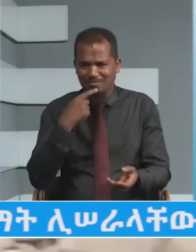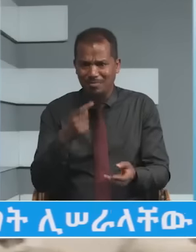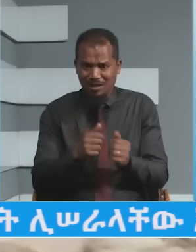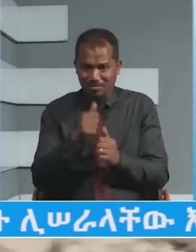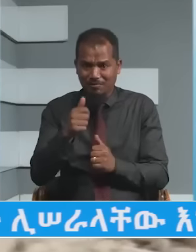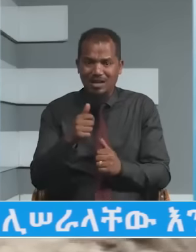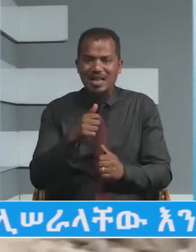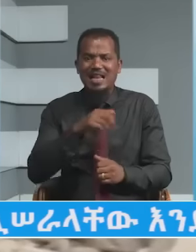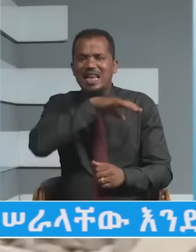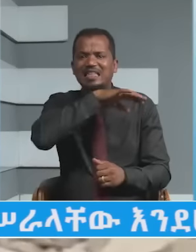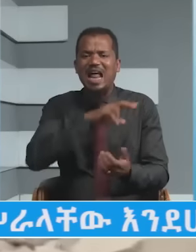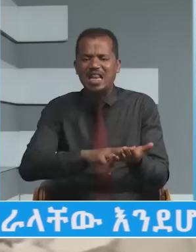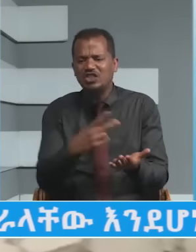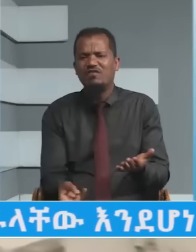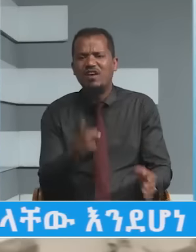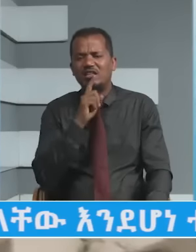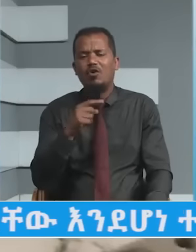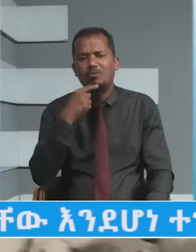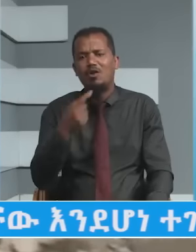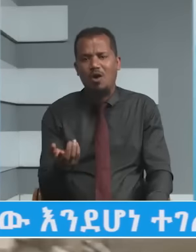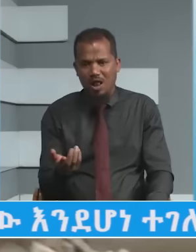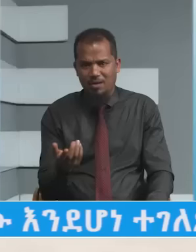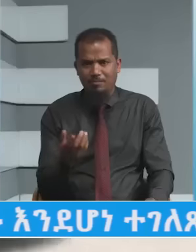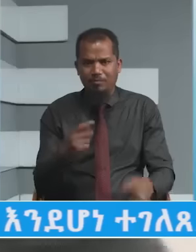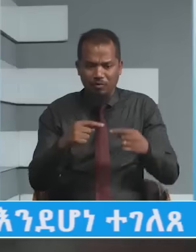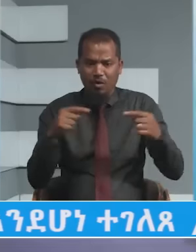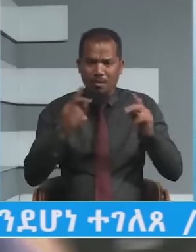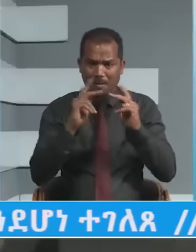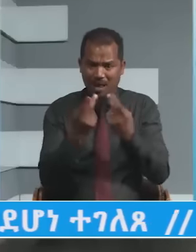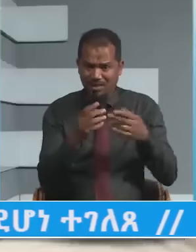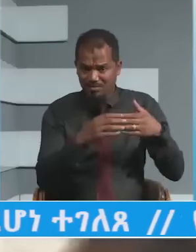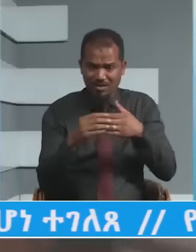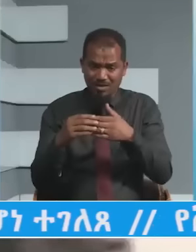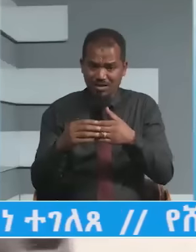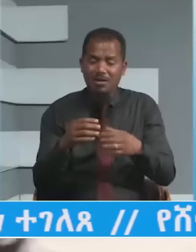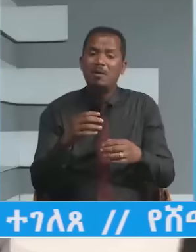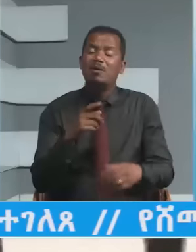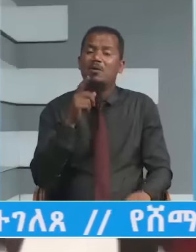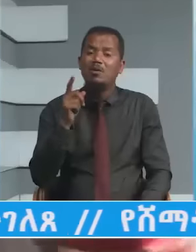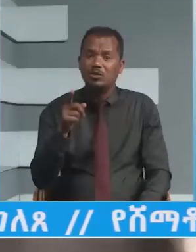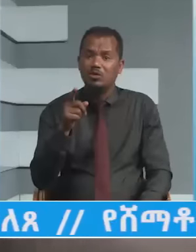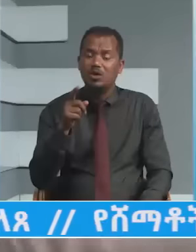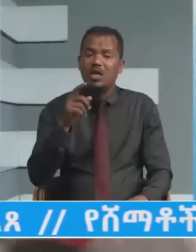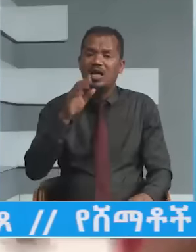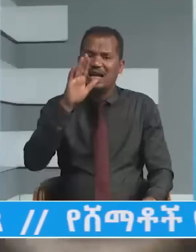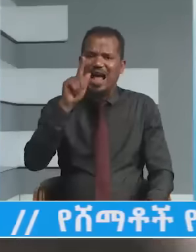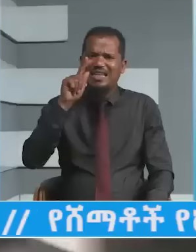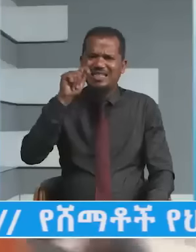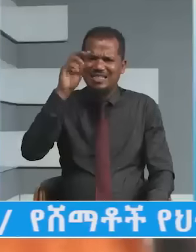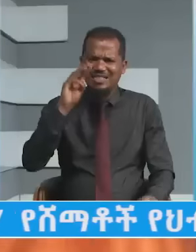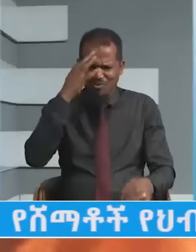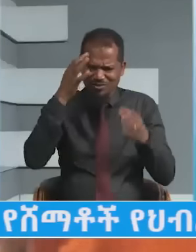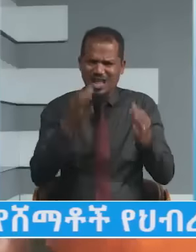ባለፈ ለእስራኤል ሽንፈት ነው ሲሉ አጣጥለውታል። የተቃዋሚ ፓርቲ መሪ ያይር ላፒድ በበኩላቸው